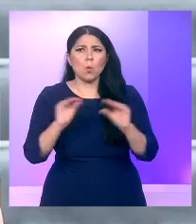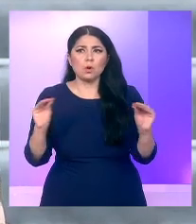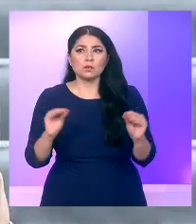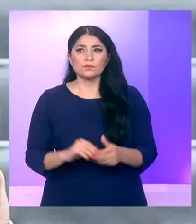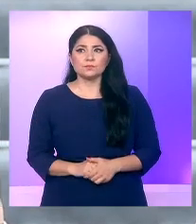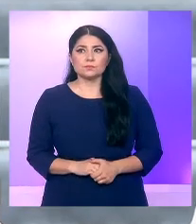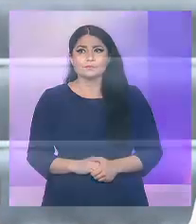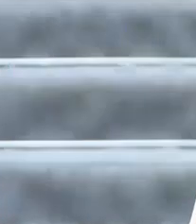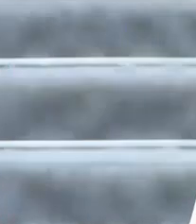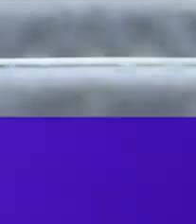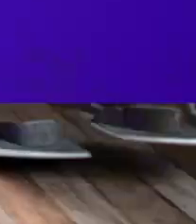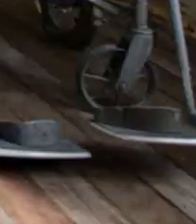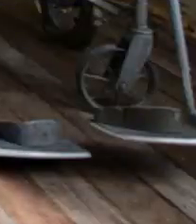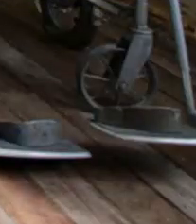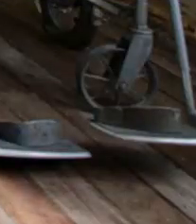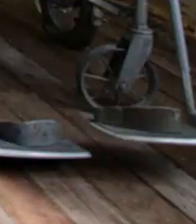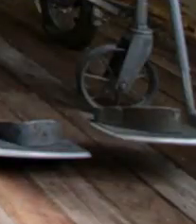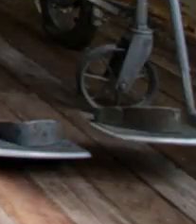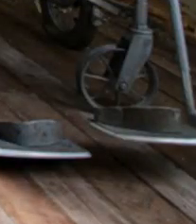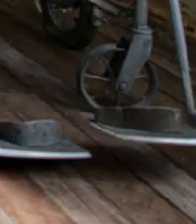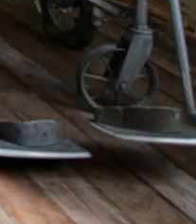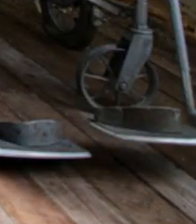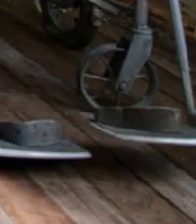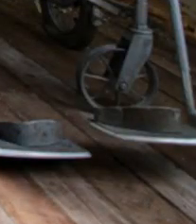le dau siguranță.